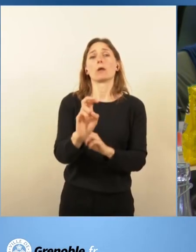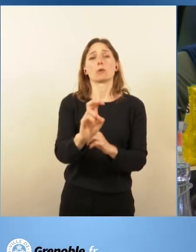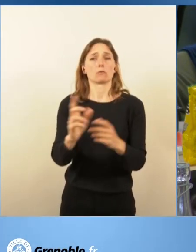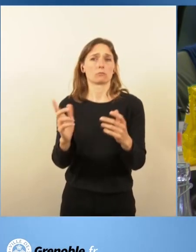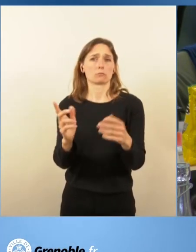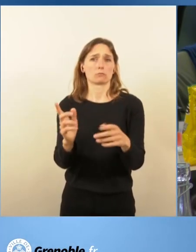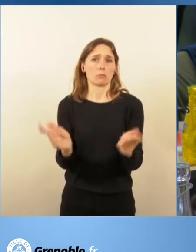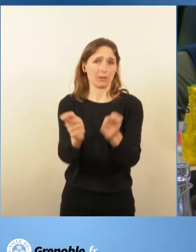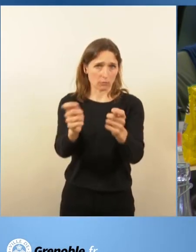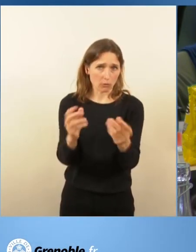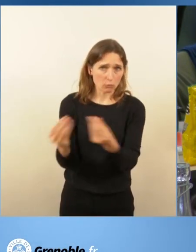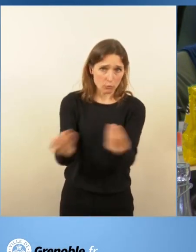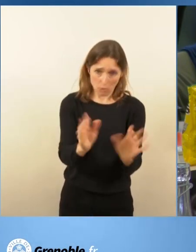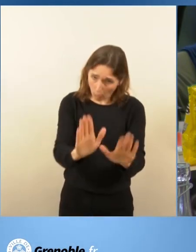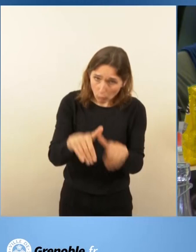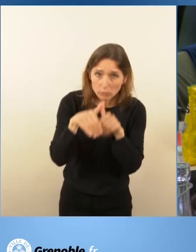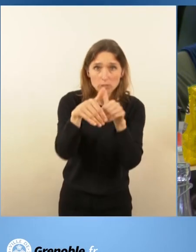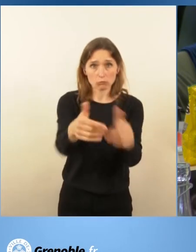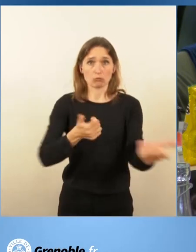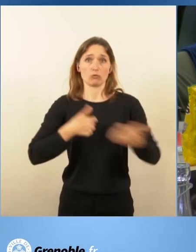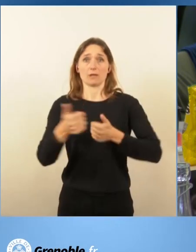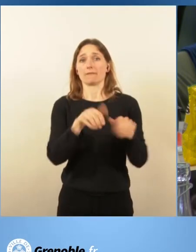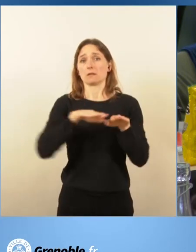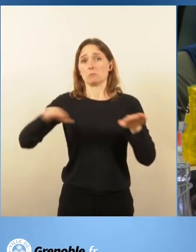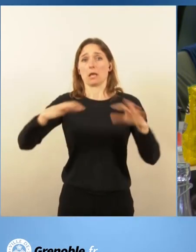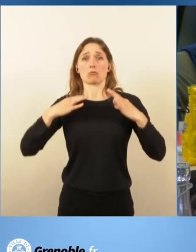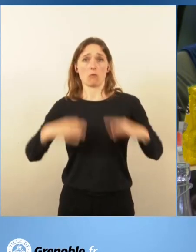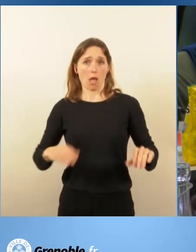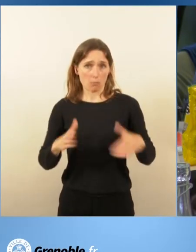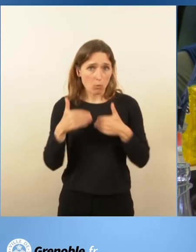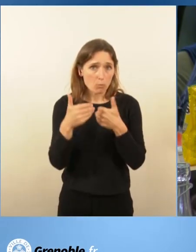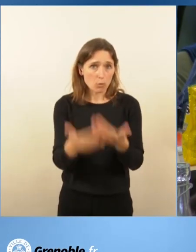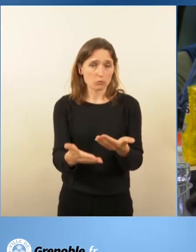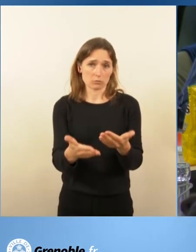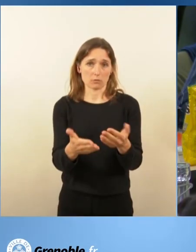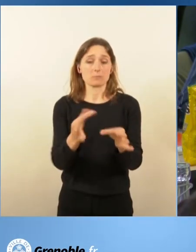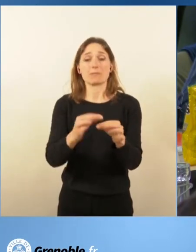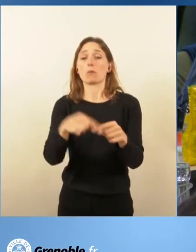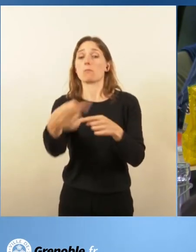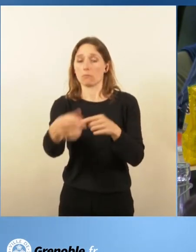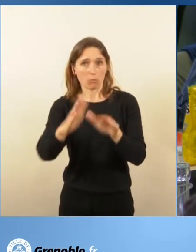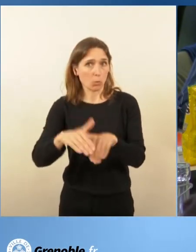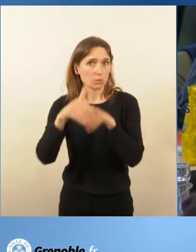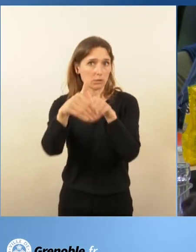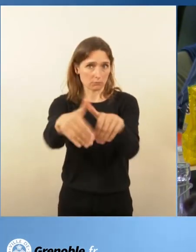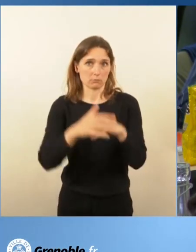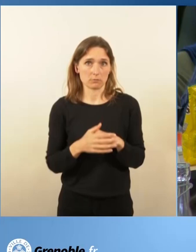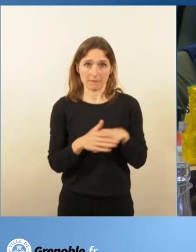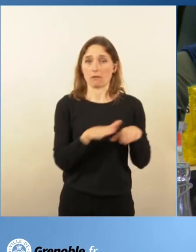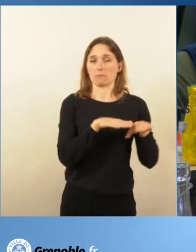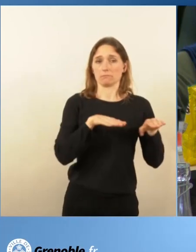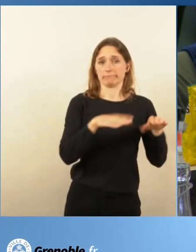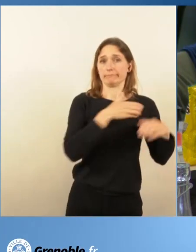continuer à proposer du périscolaire à la rentrée prochaine en parallèle donc au périscolaire municipal